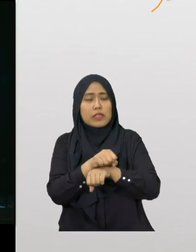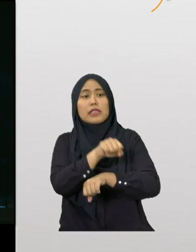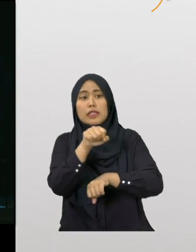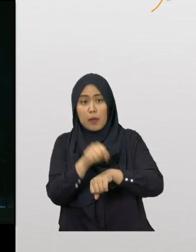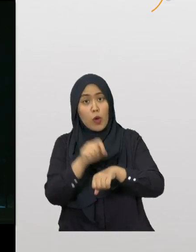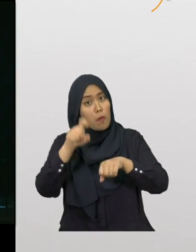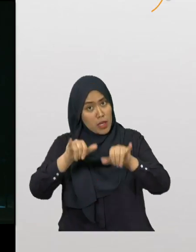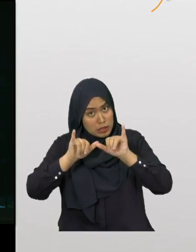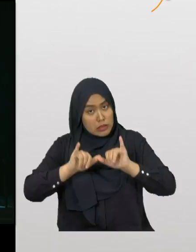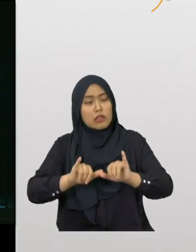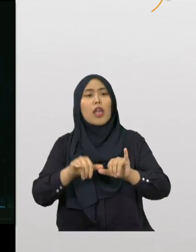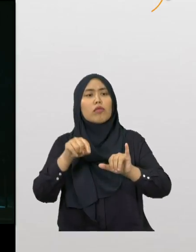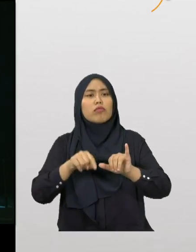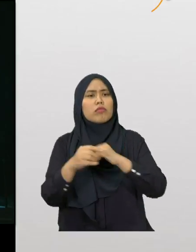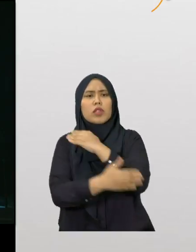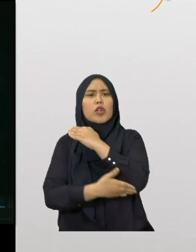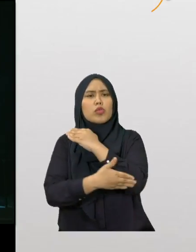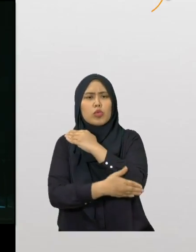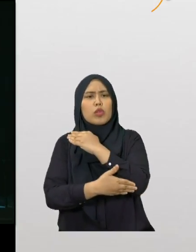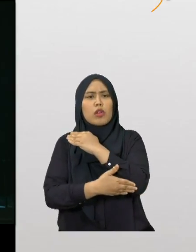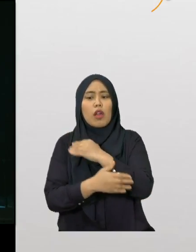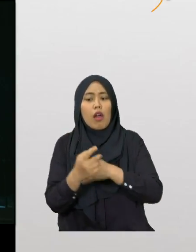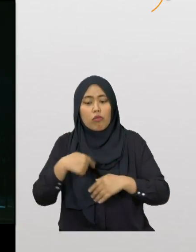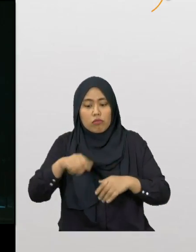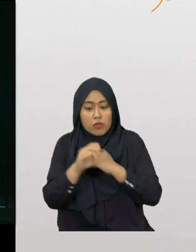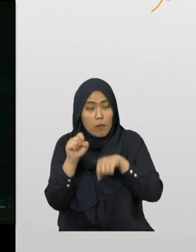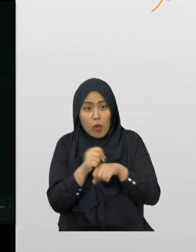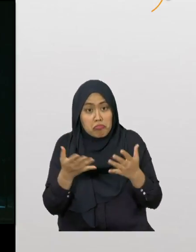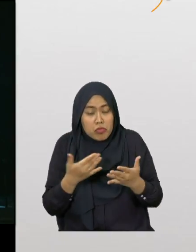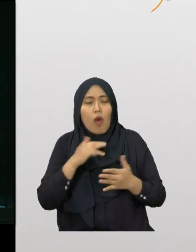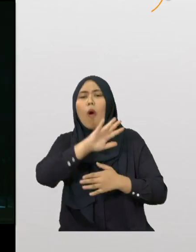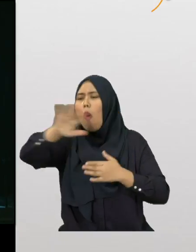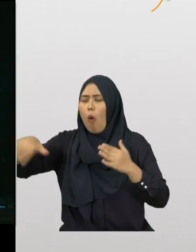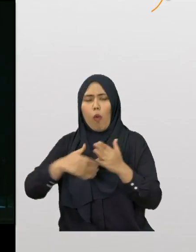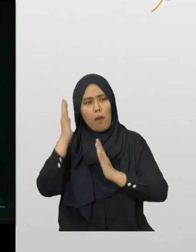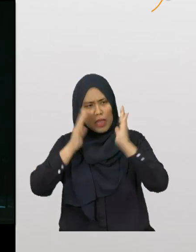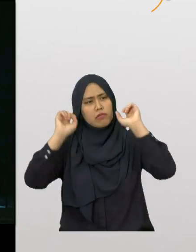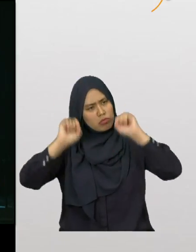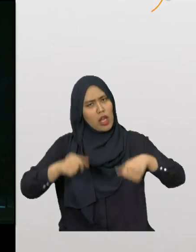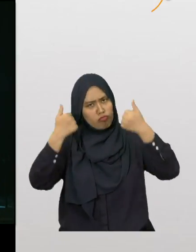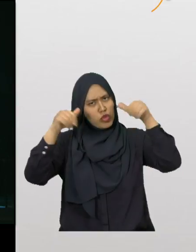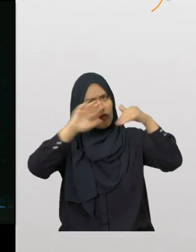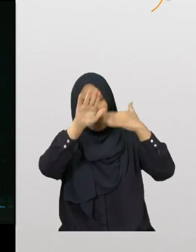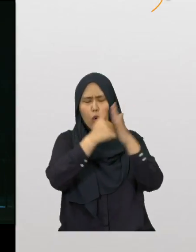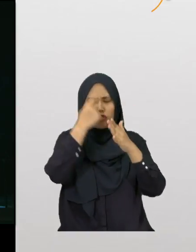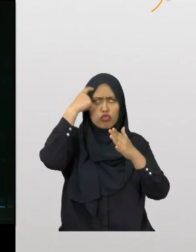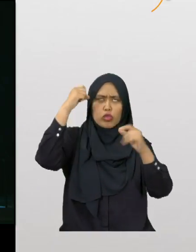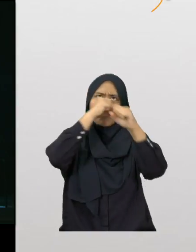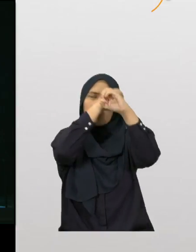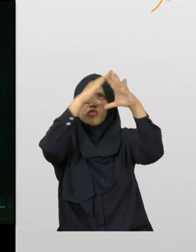must sebagai remain a sebuah country negara di mana semua orang where all Melayu Malays boleh memenuhi can achieve aspirasi masing-masing. their